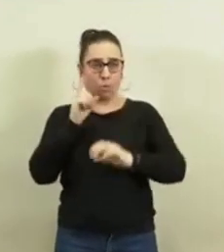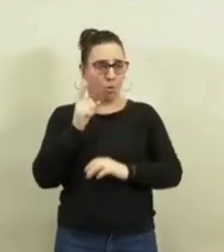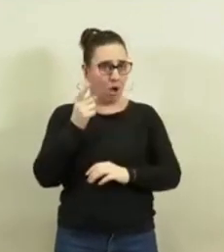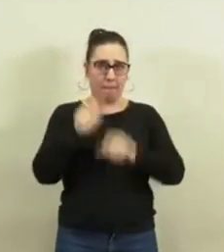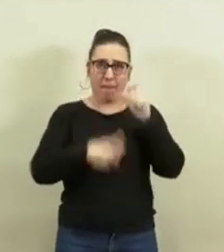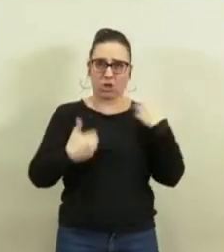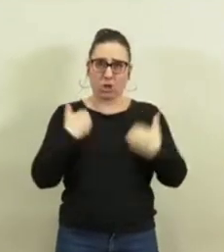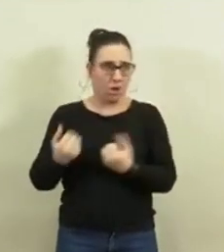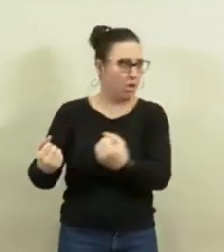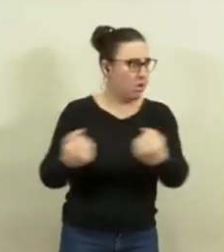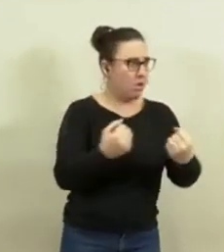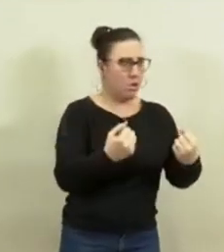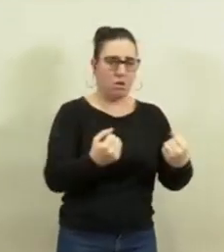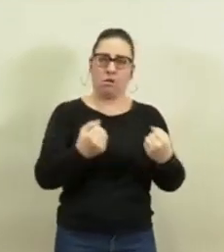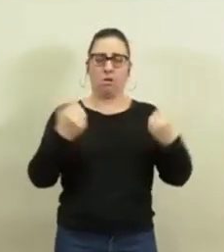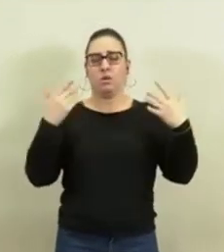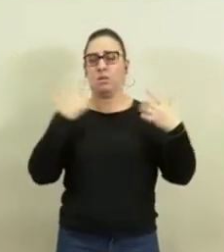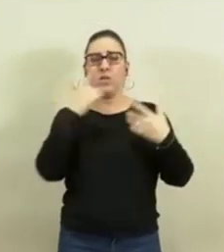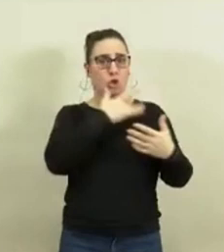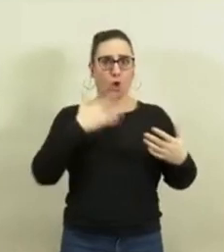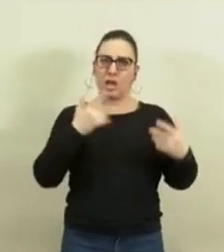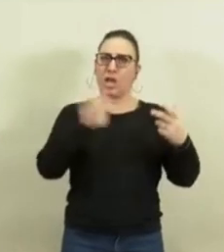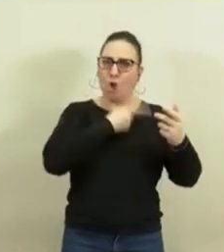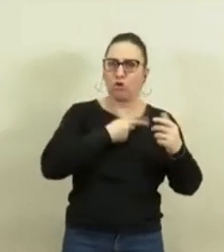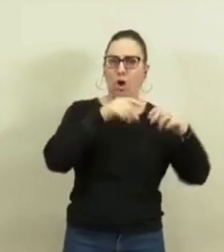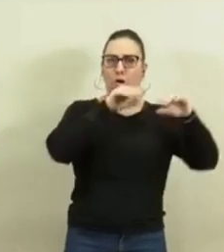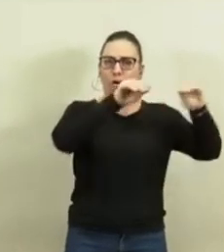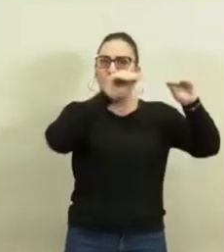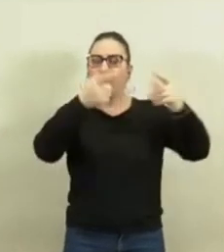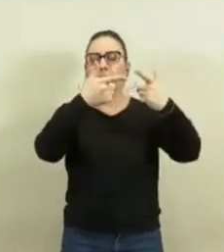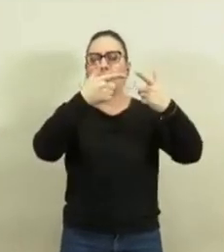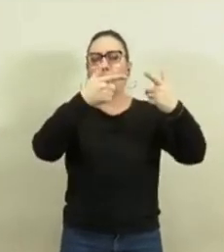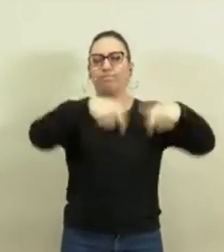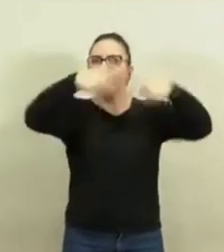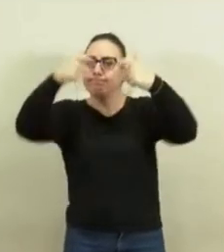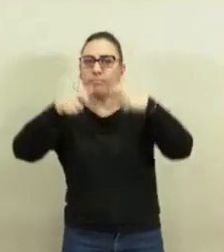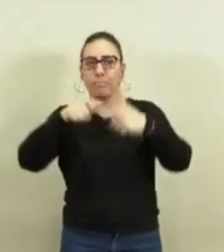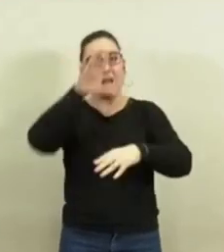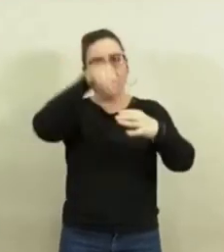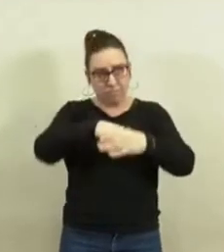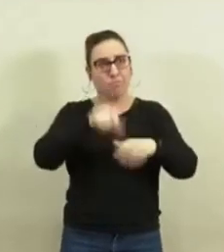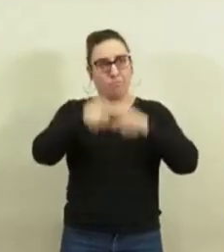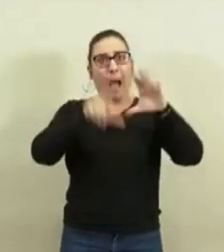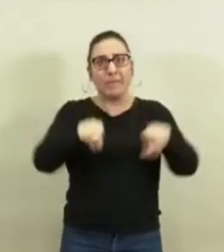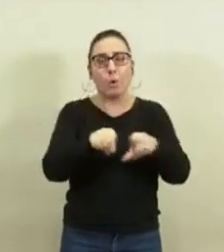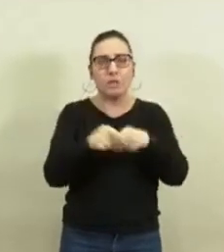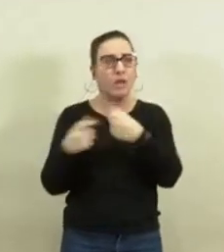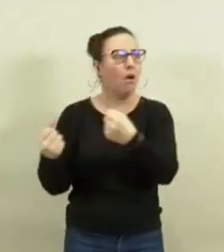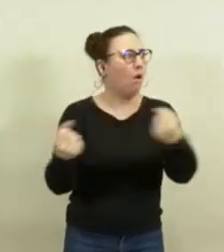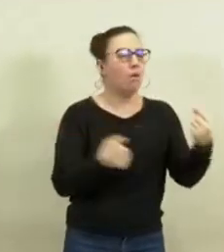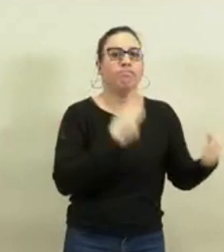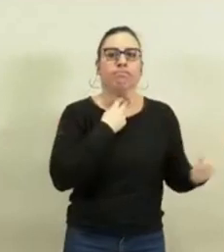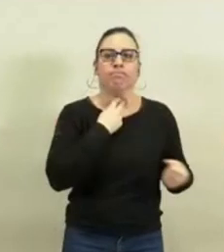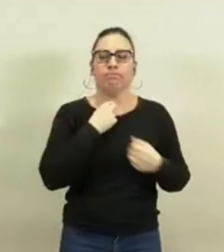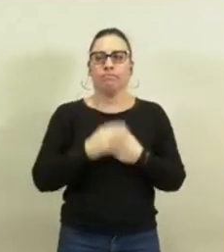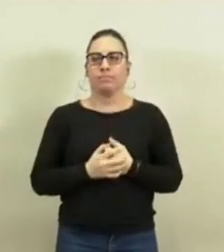où non seulement il y a de nombreux professionnels de santé qu'ils consultent, mais où certains habitent. On ne trouve rien